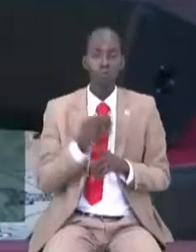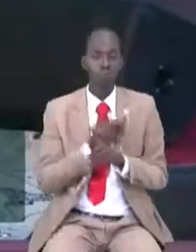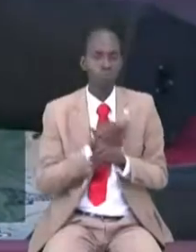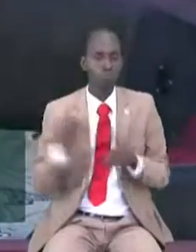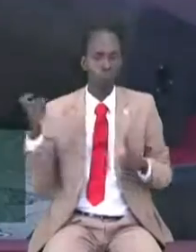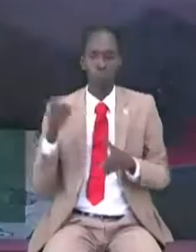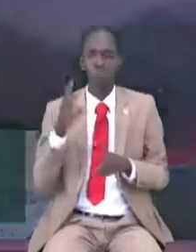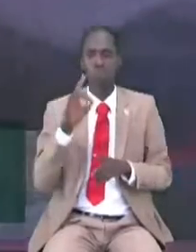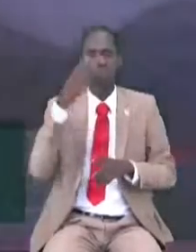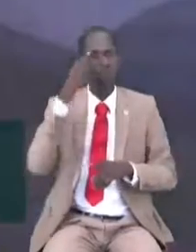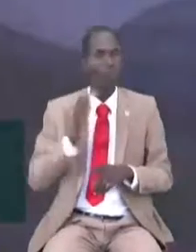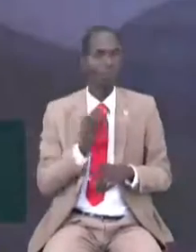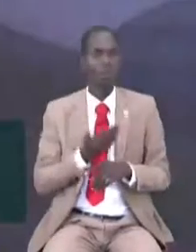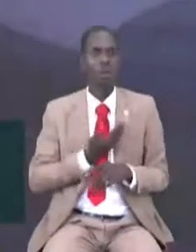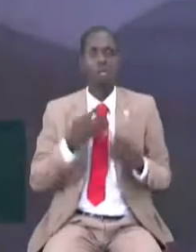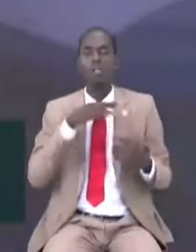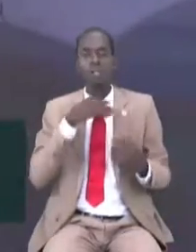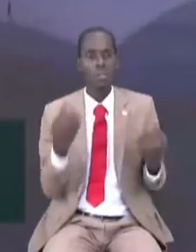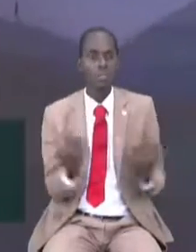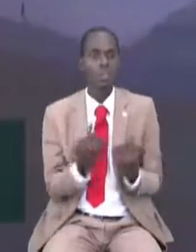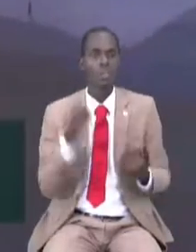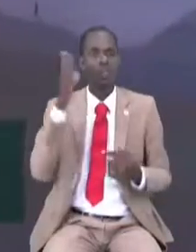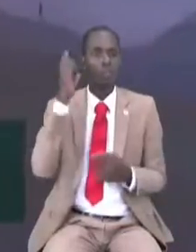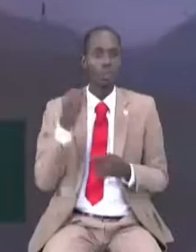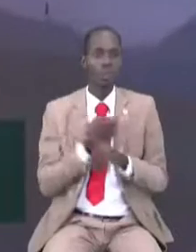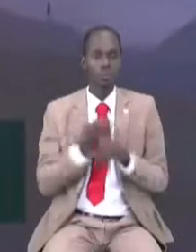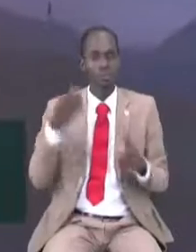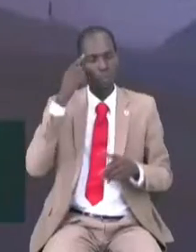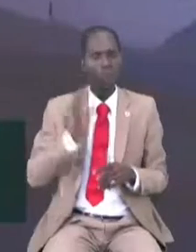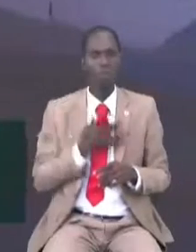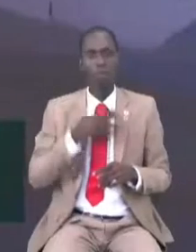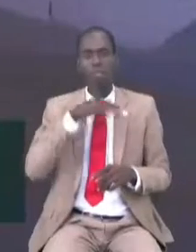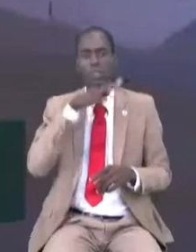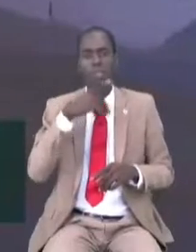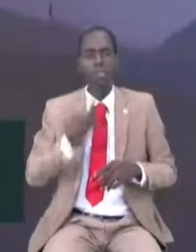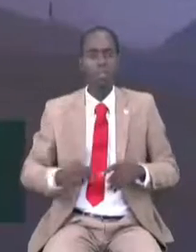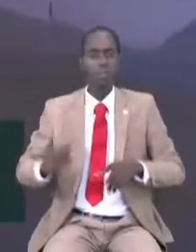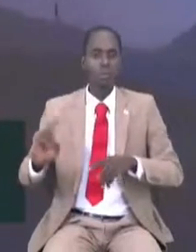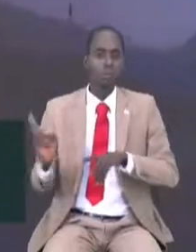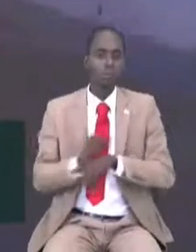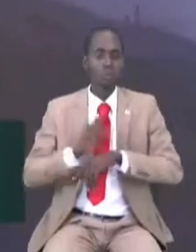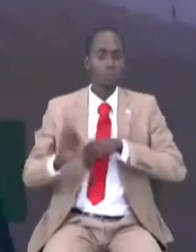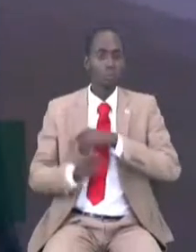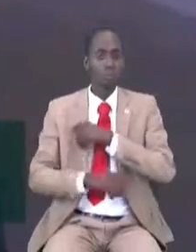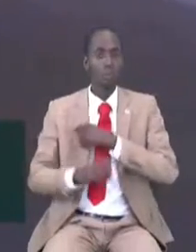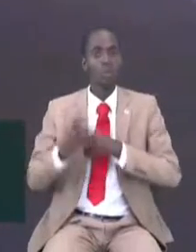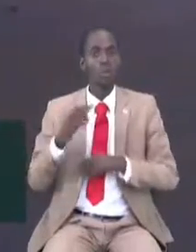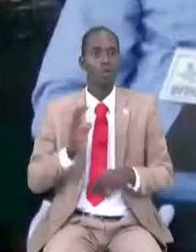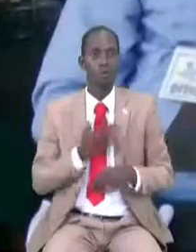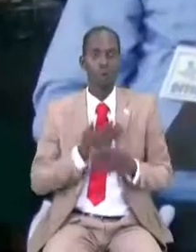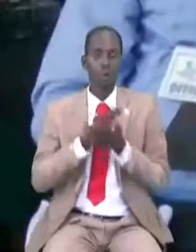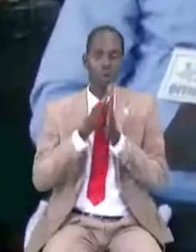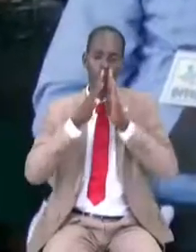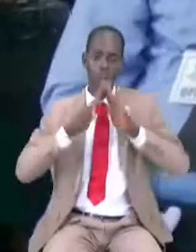Le châtiment qui nous donne la paix est tombé sur lui, et c'est par ses meurtrissures que nous sommes